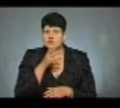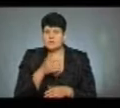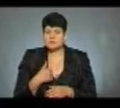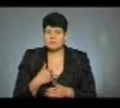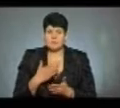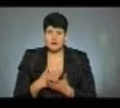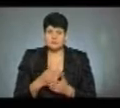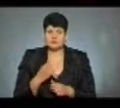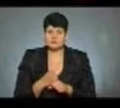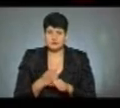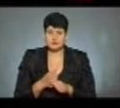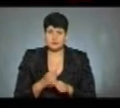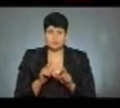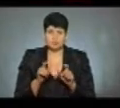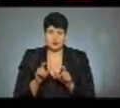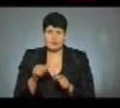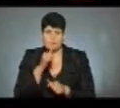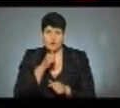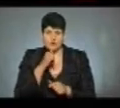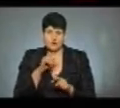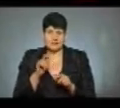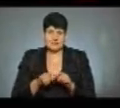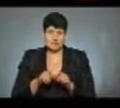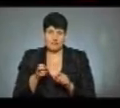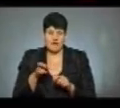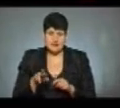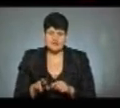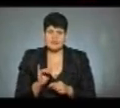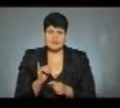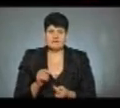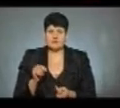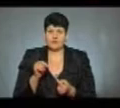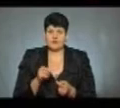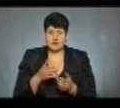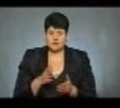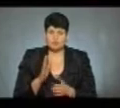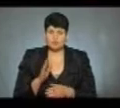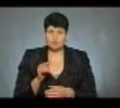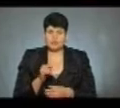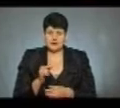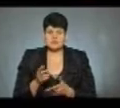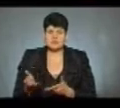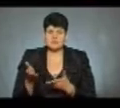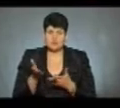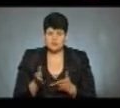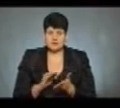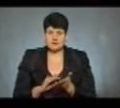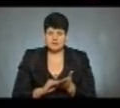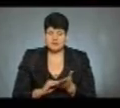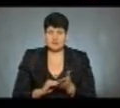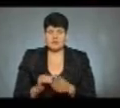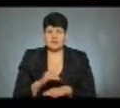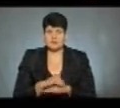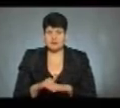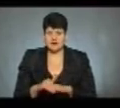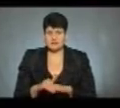маємо сформувати пункти пробного тестування. Ну і, відповідно, будуть там в цьому запрошенні вказані адреси